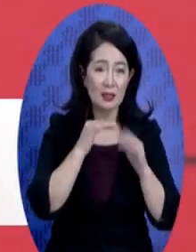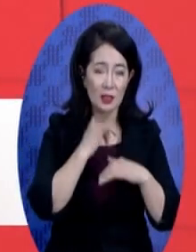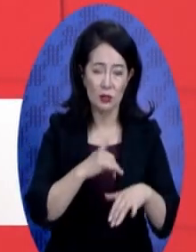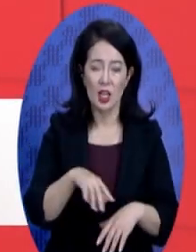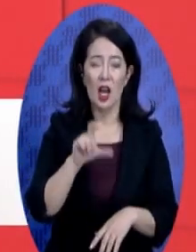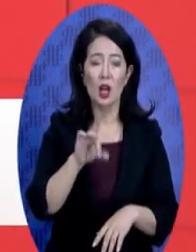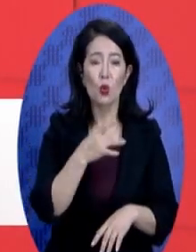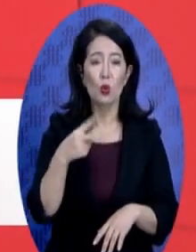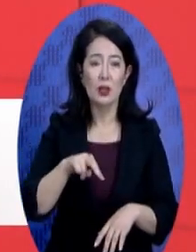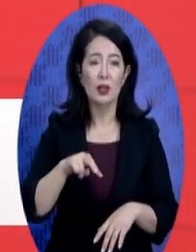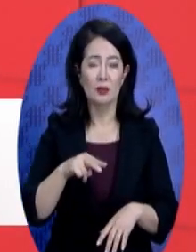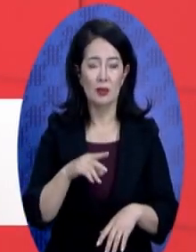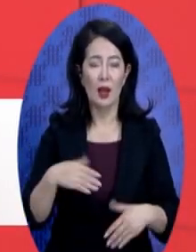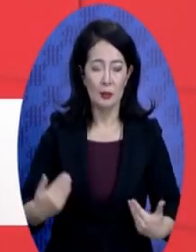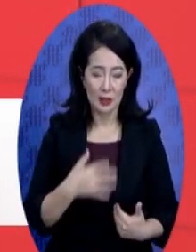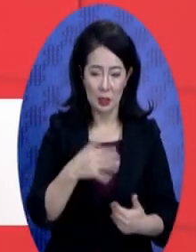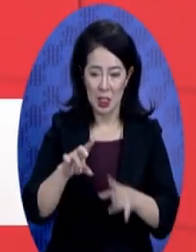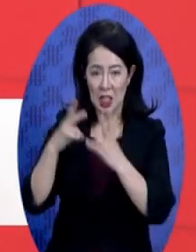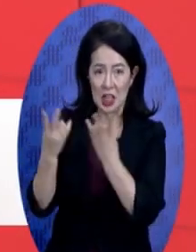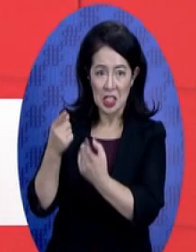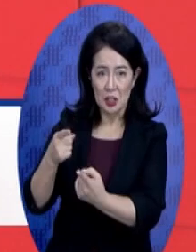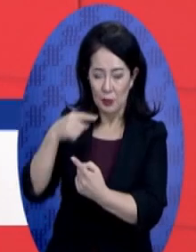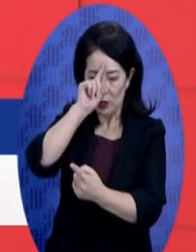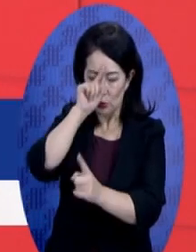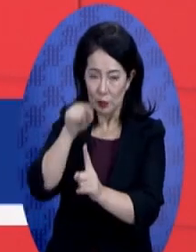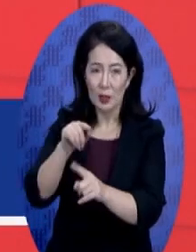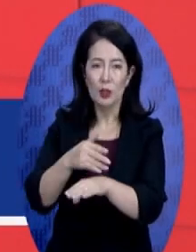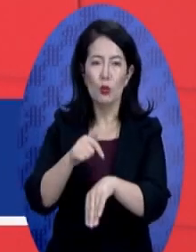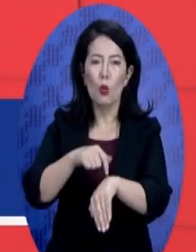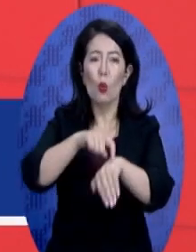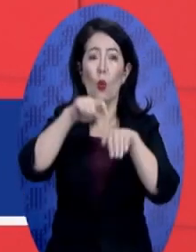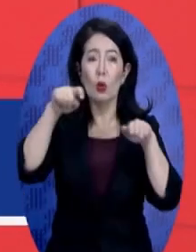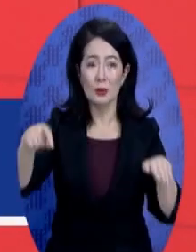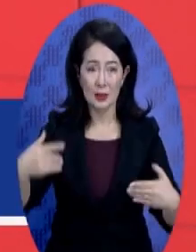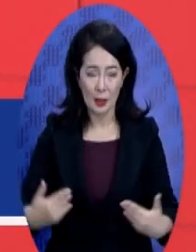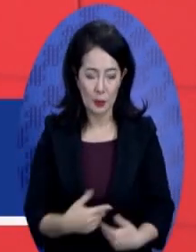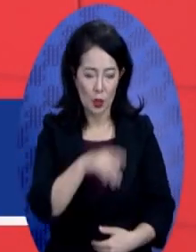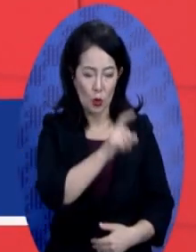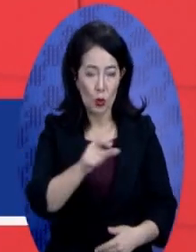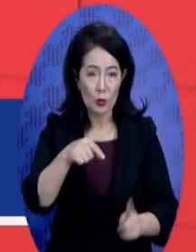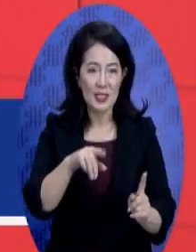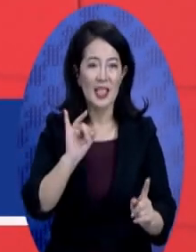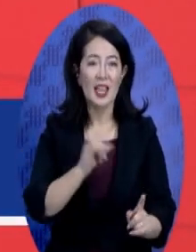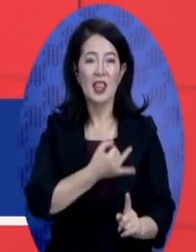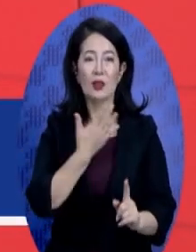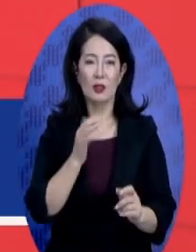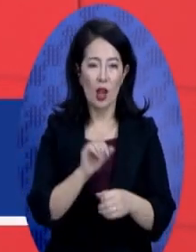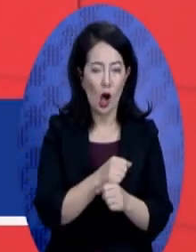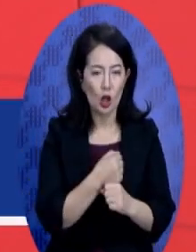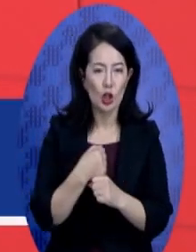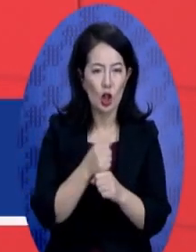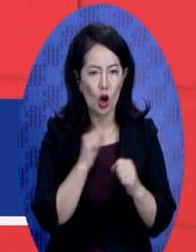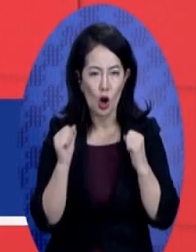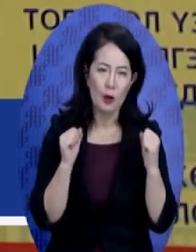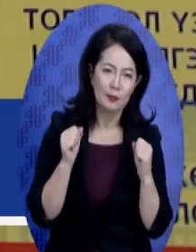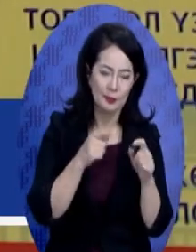бол нийгмийн эрүүл мэндийн тэр урт хугацааны бодлого нь хүн амаа одоо идэвхтэй хөдөлгөөн хаалтыг нь одоо ингээд зөв дэглэмээр барьсан, зөв